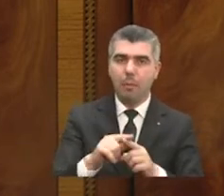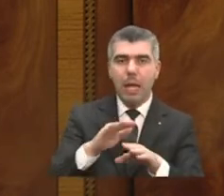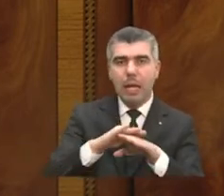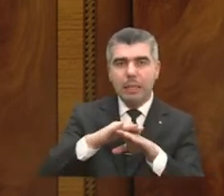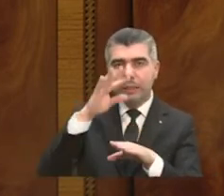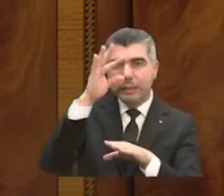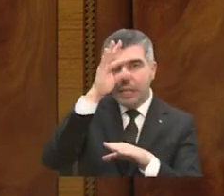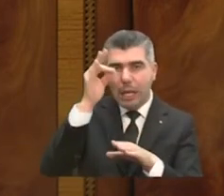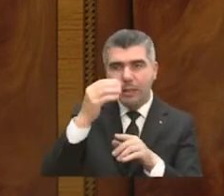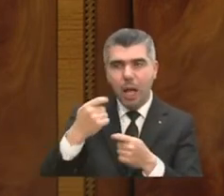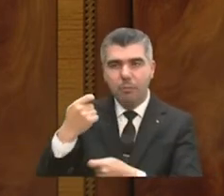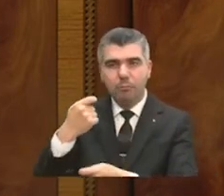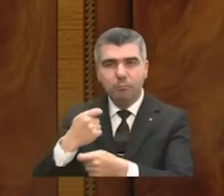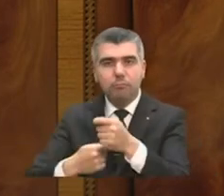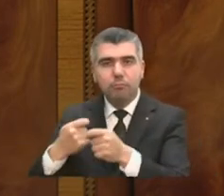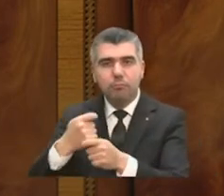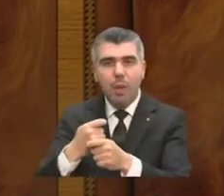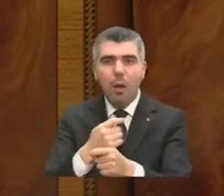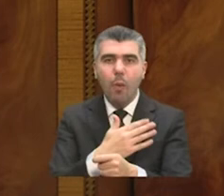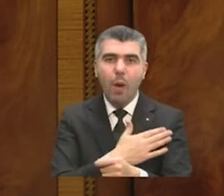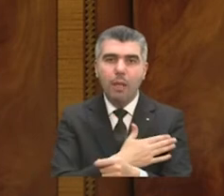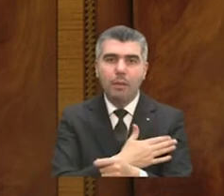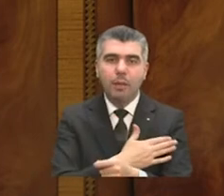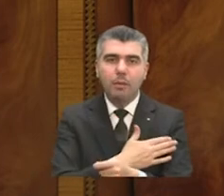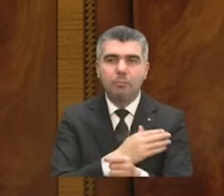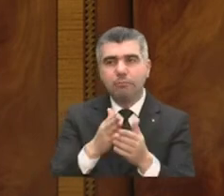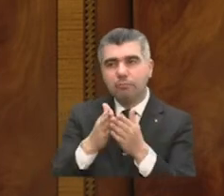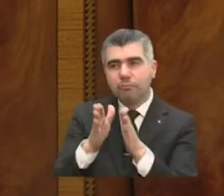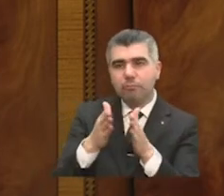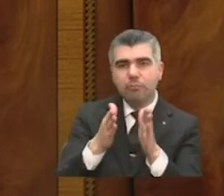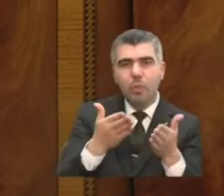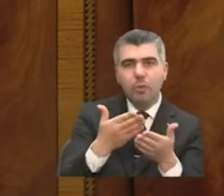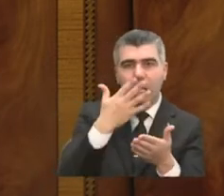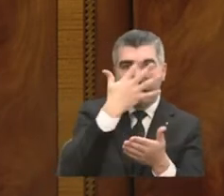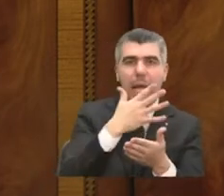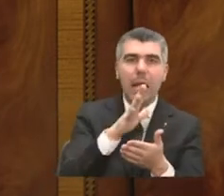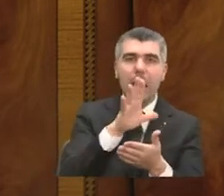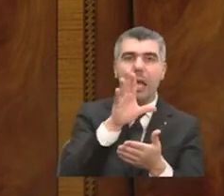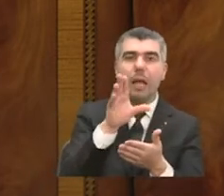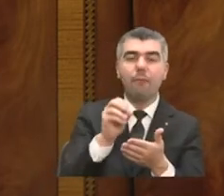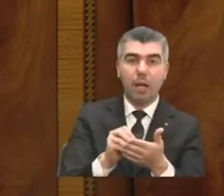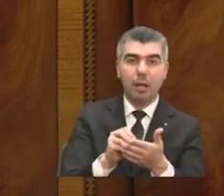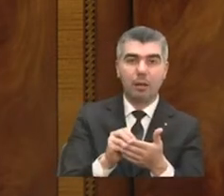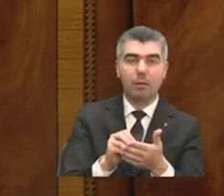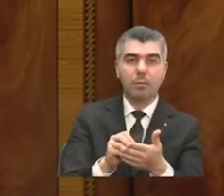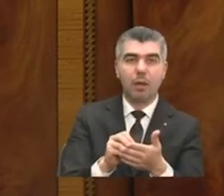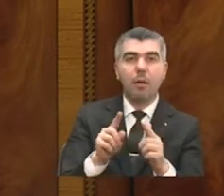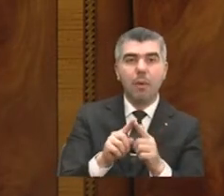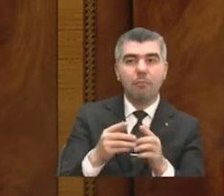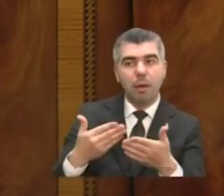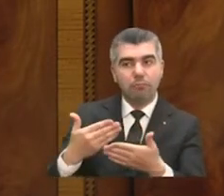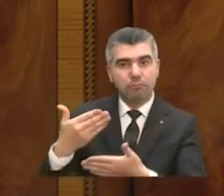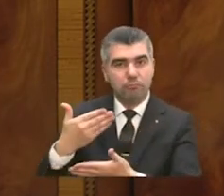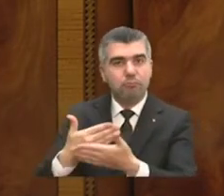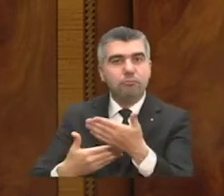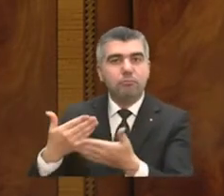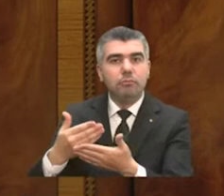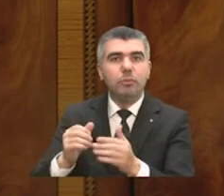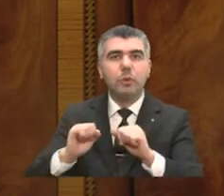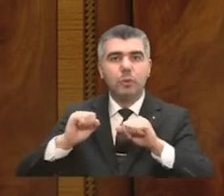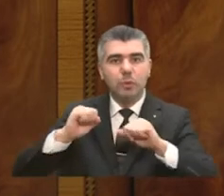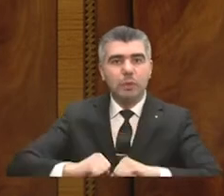le Maroc n'est plus justement une force politique et économique au niveau national, mais s'est ouvert sur